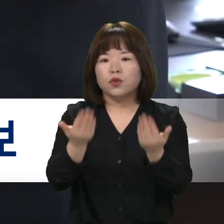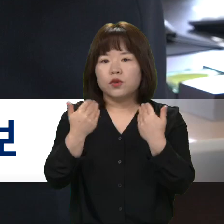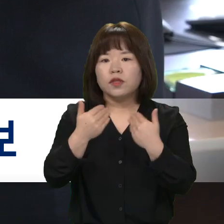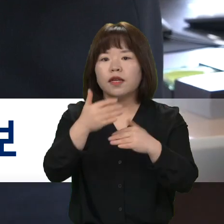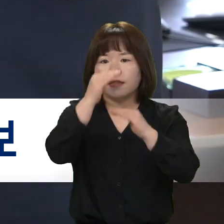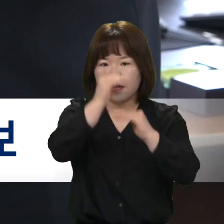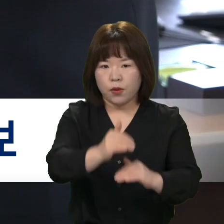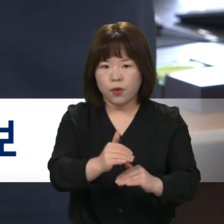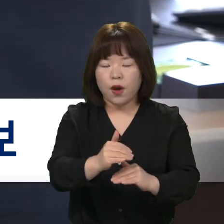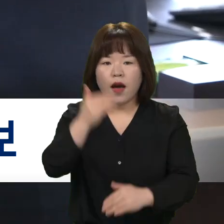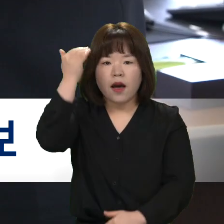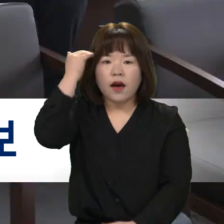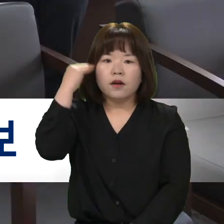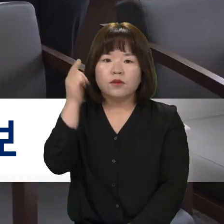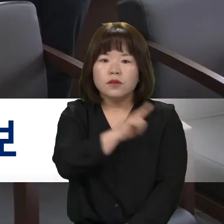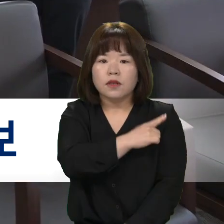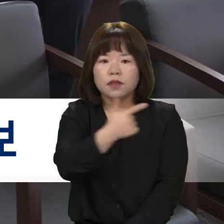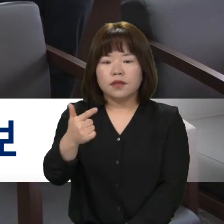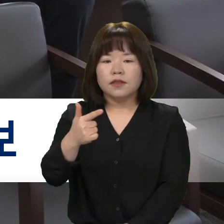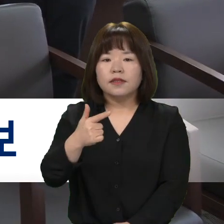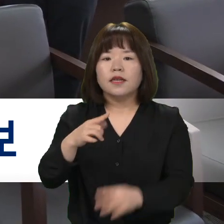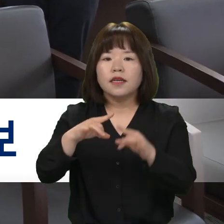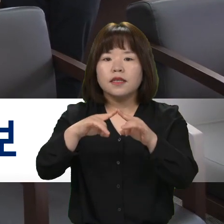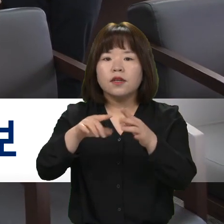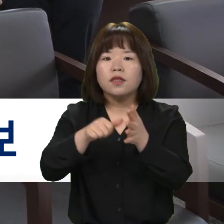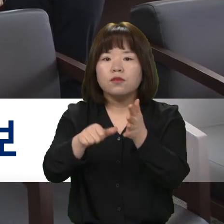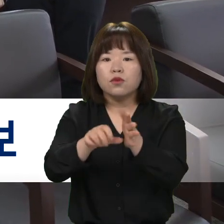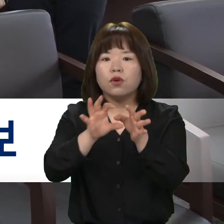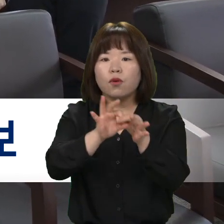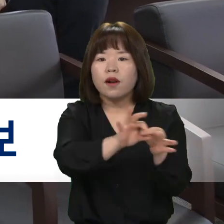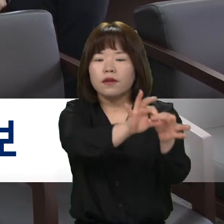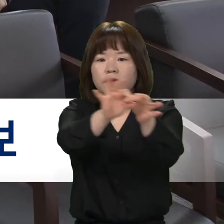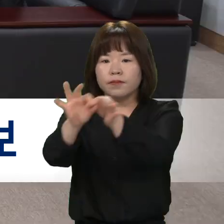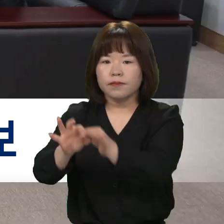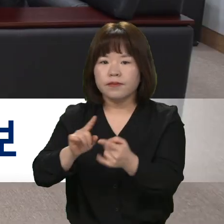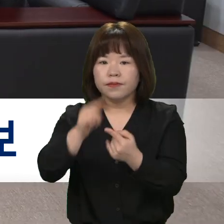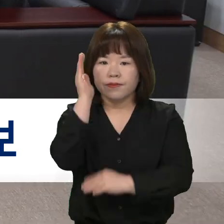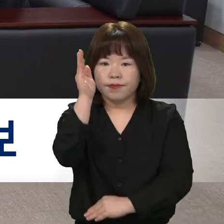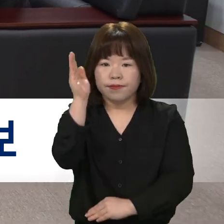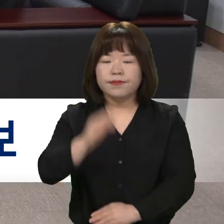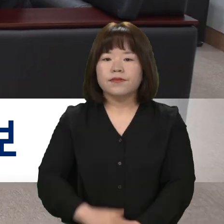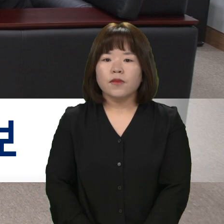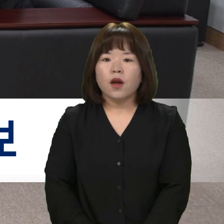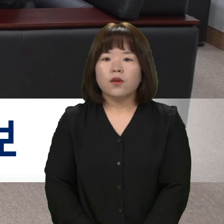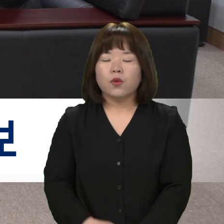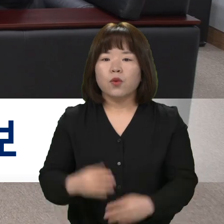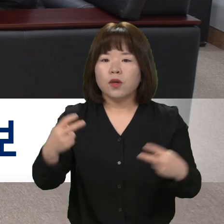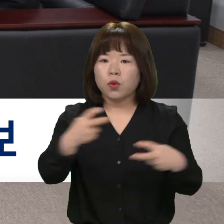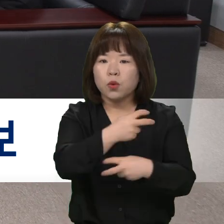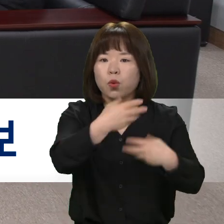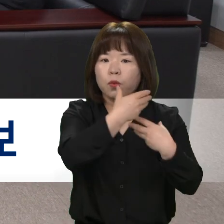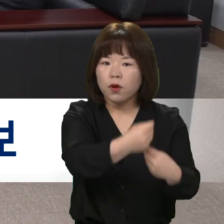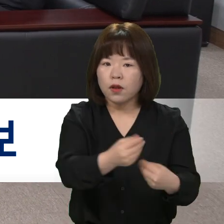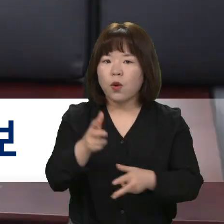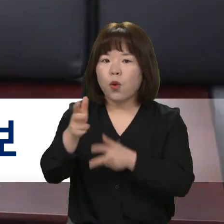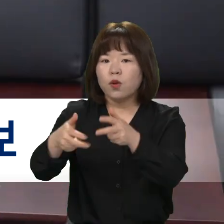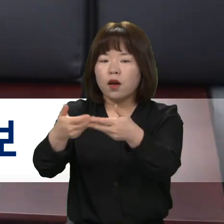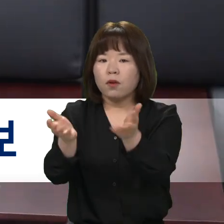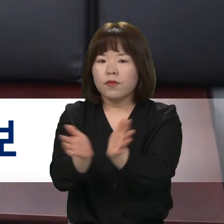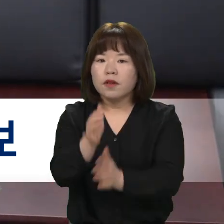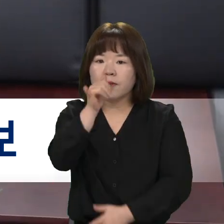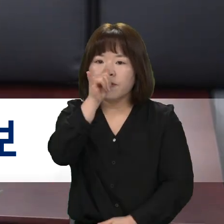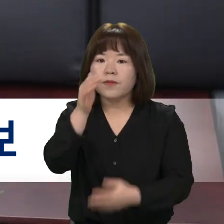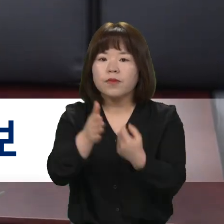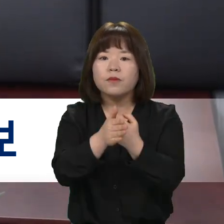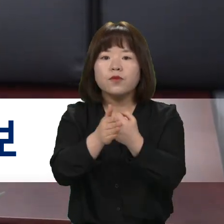성과와 국내 최대 양극소재 생산 인프라 등에 대해 얘기했습니다 또 포항은 광역교통망과 산업단지